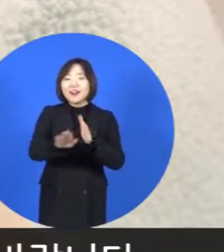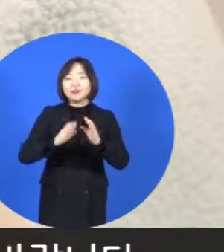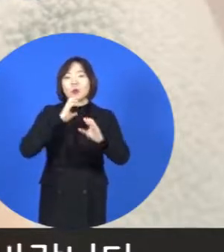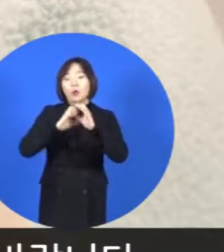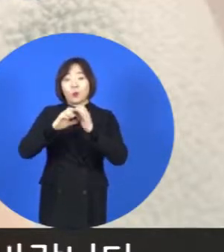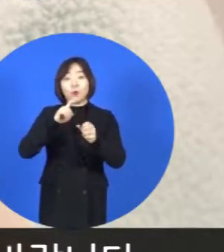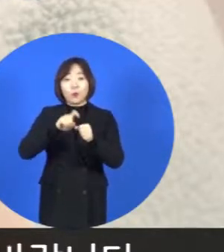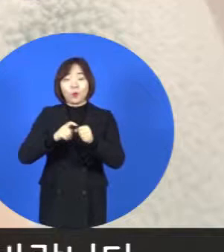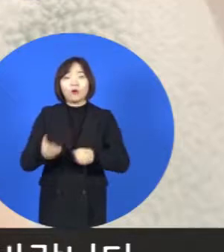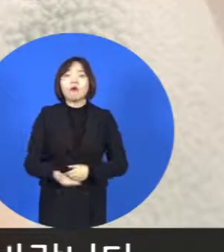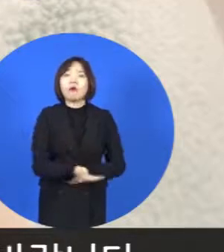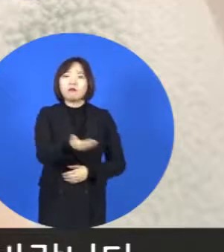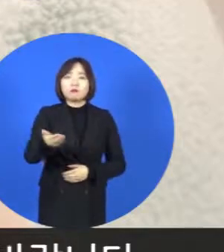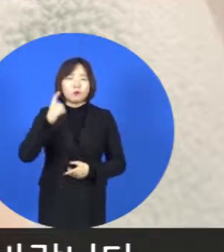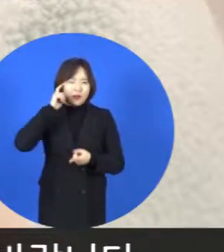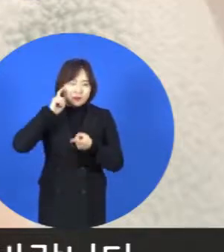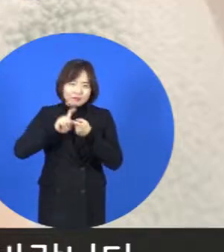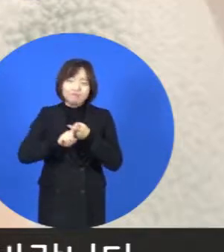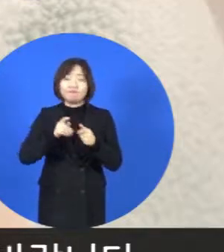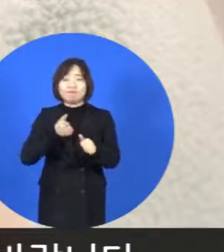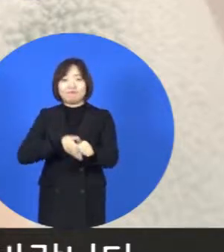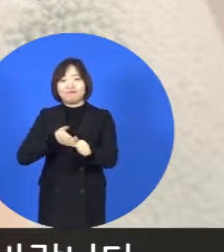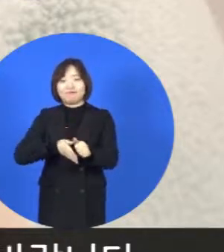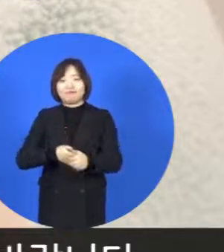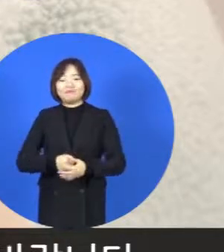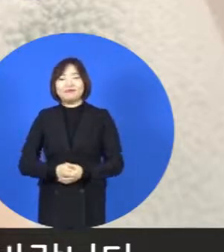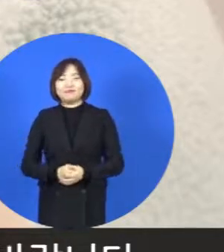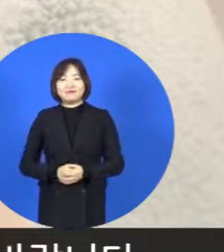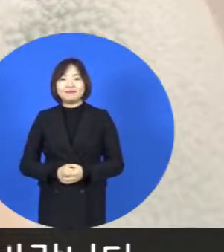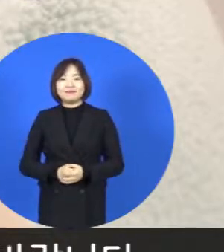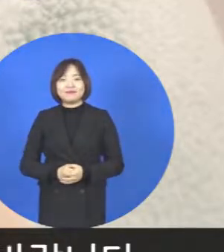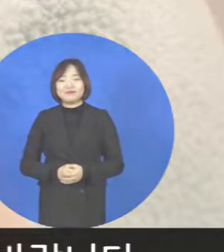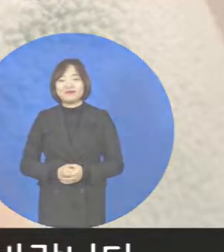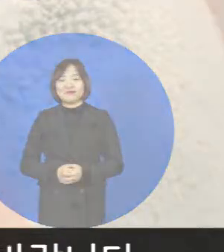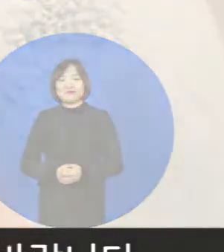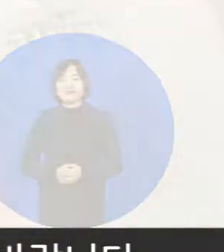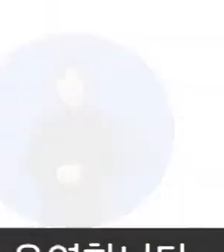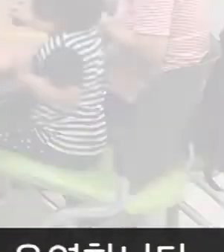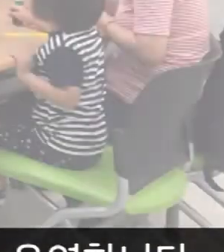될 수 있도록 시민 여러분의 많은 관심 바랍니다.